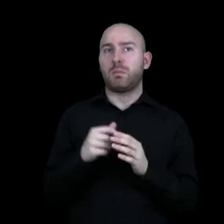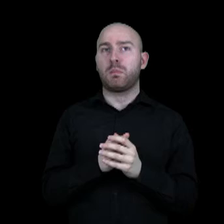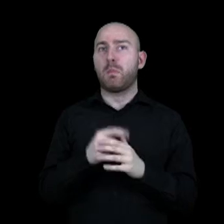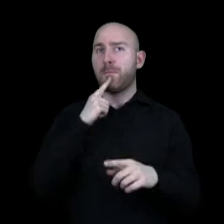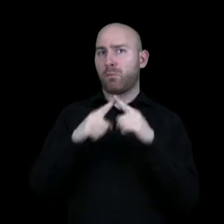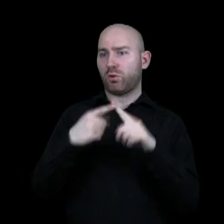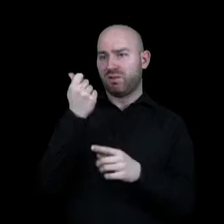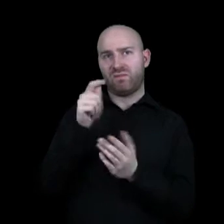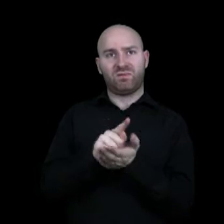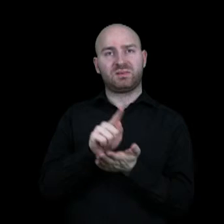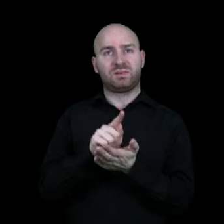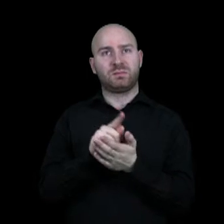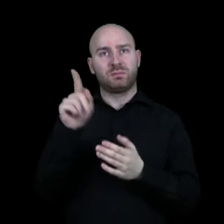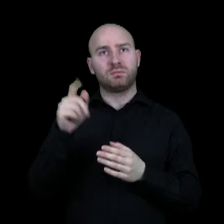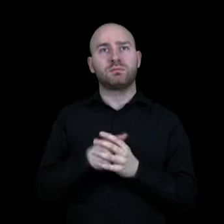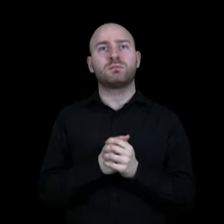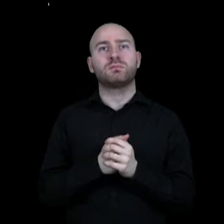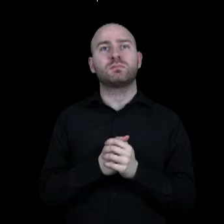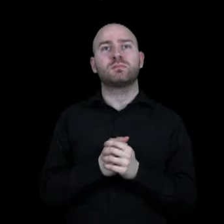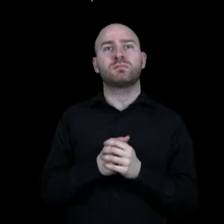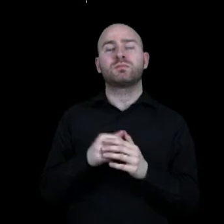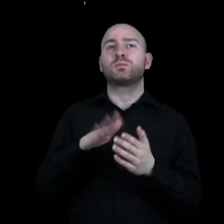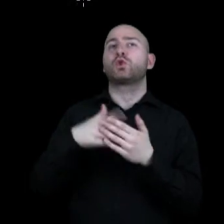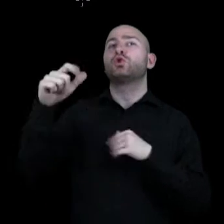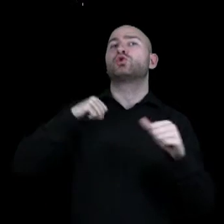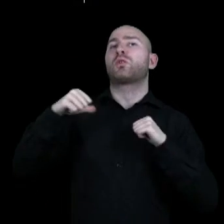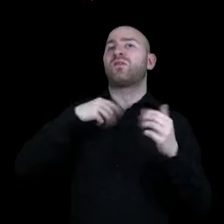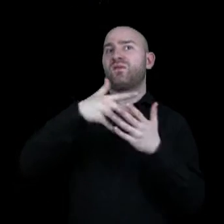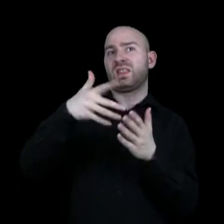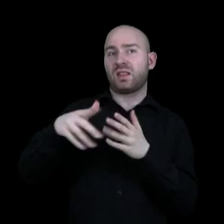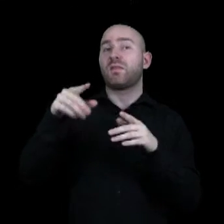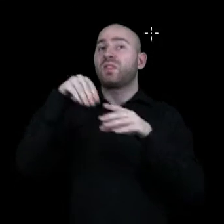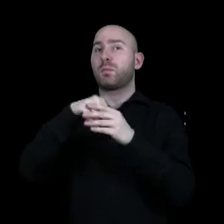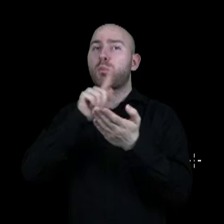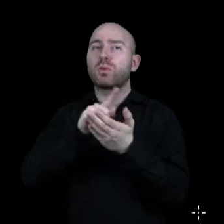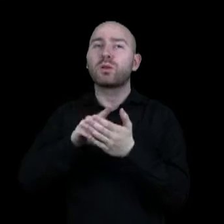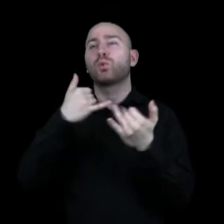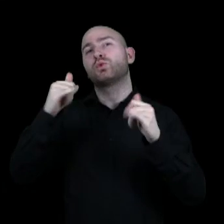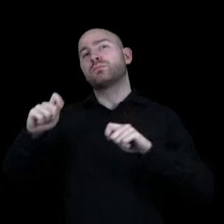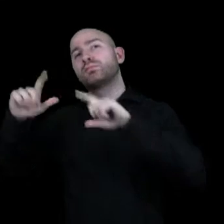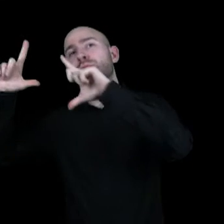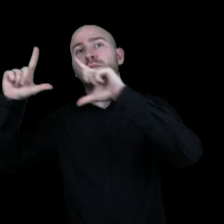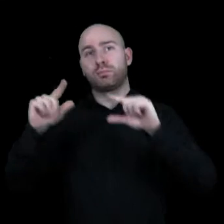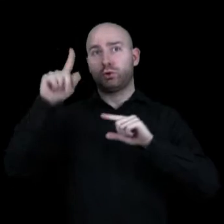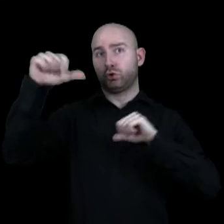wydatków rządowych, ale obejmuje też podatki, ich podwyższanie lub obniżanie.